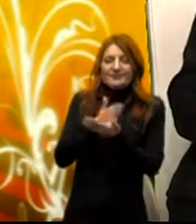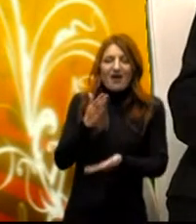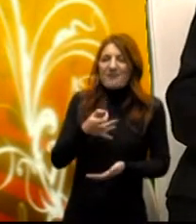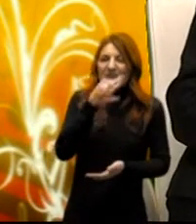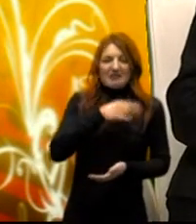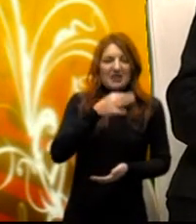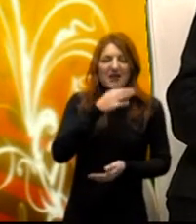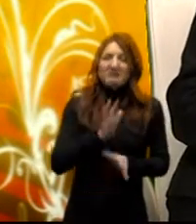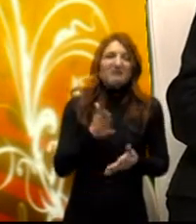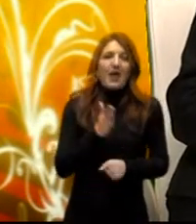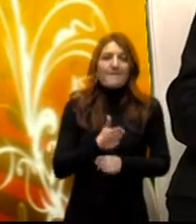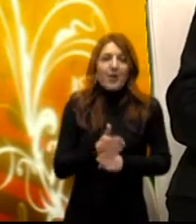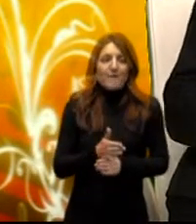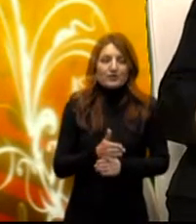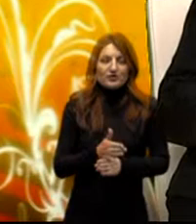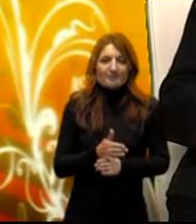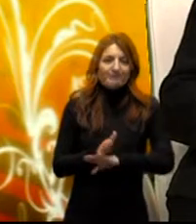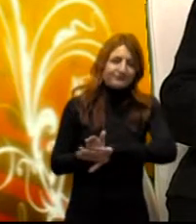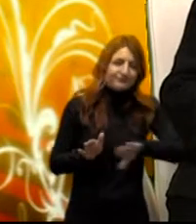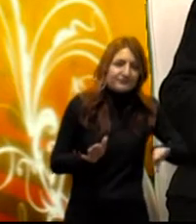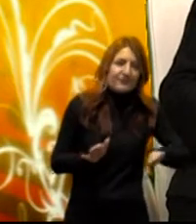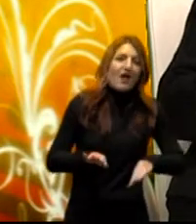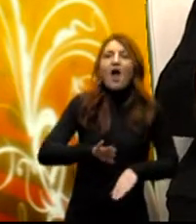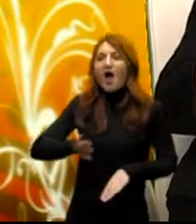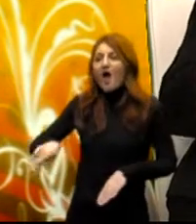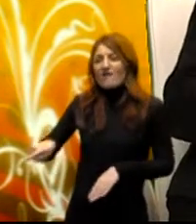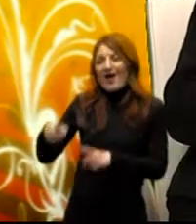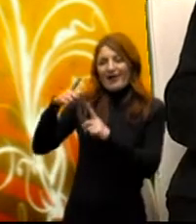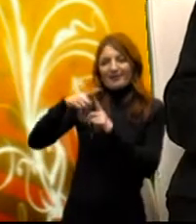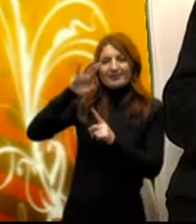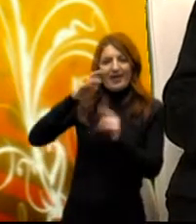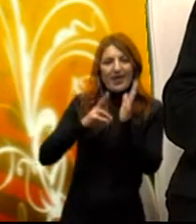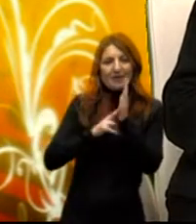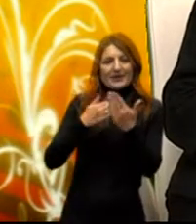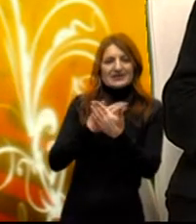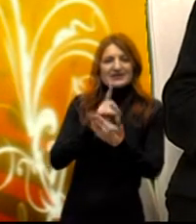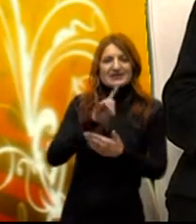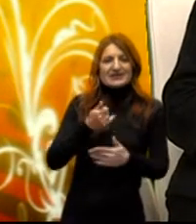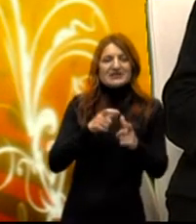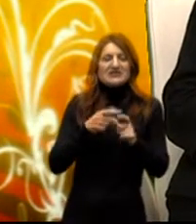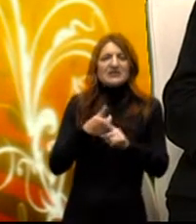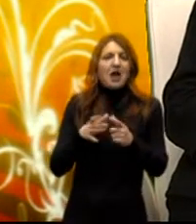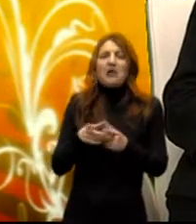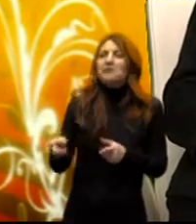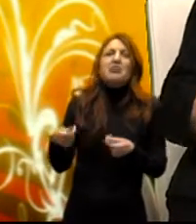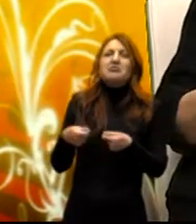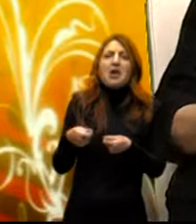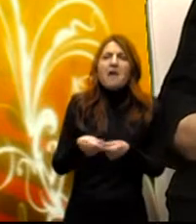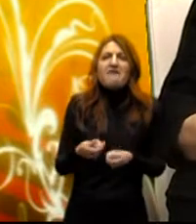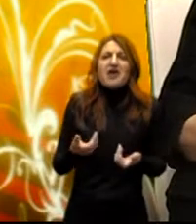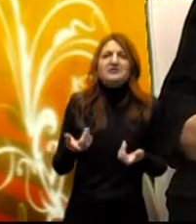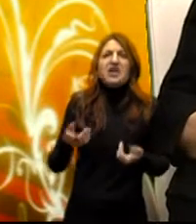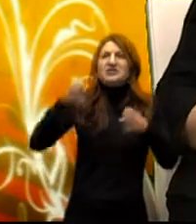dok recimo kod tenzijske glavobolje nema, niti ne smeta svjetlo, niti nikakav fizički napor ju neće pogoršati.